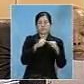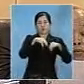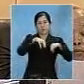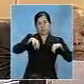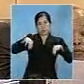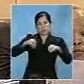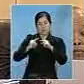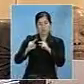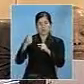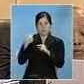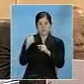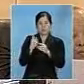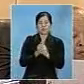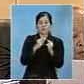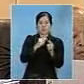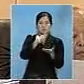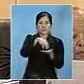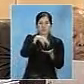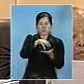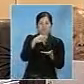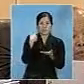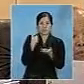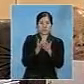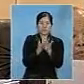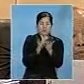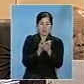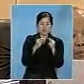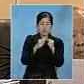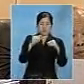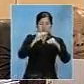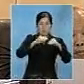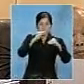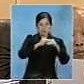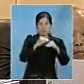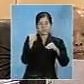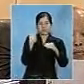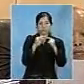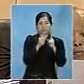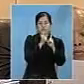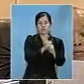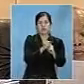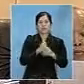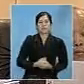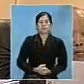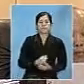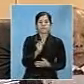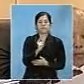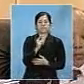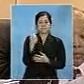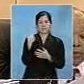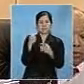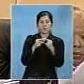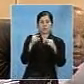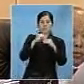ขครับการเปลี่ยนแปลงราคาเงินเฟ้อที่เกิดขึ้นเป็นการเปลี่ยนแปลงในเชิงของต้นทุนสินค้าที่สูงขึ้นจริง